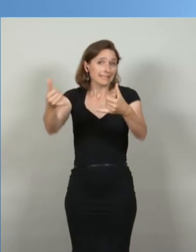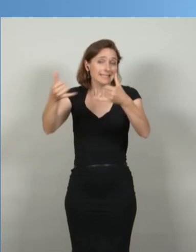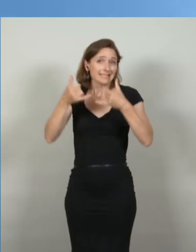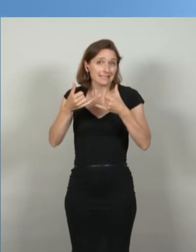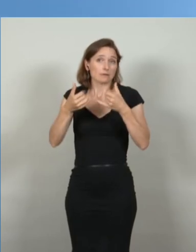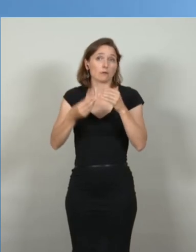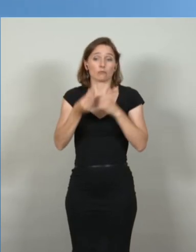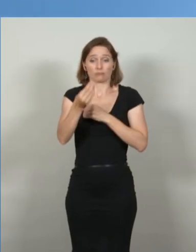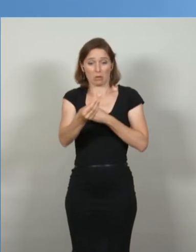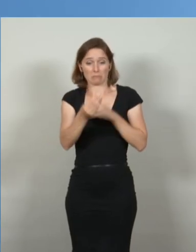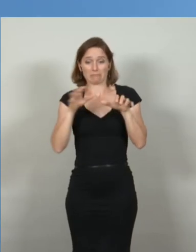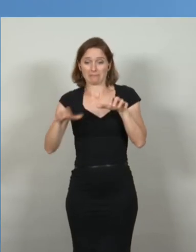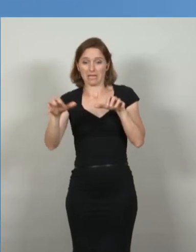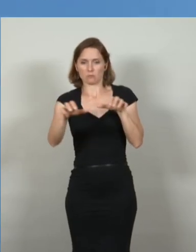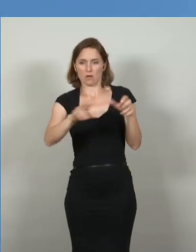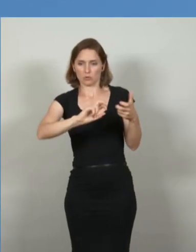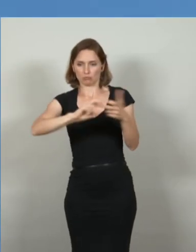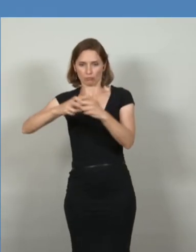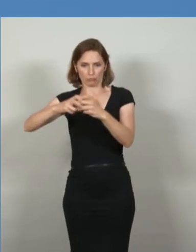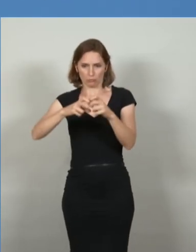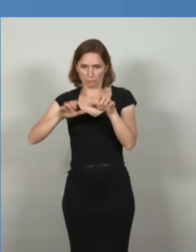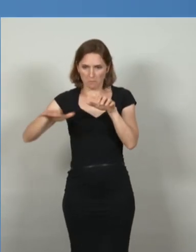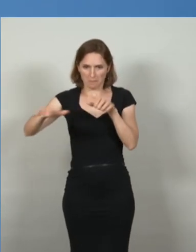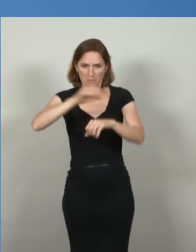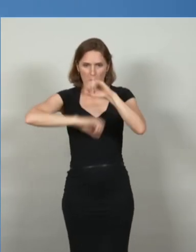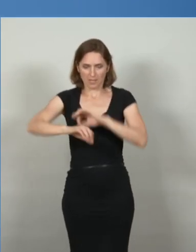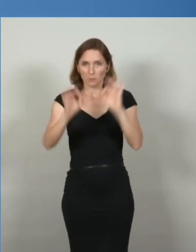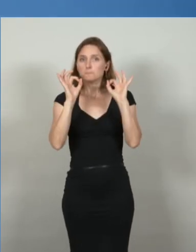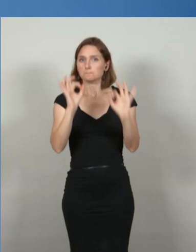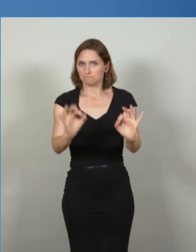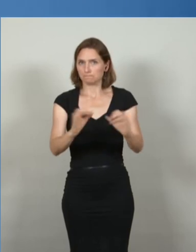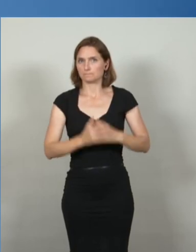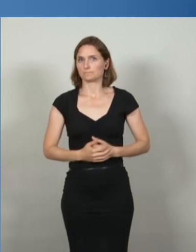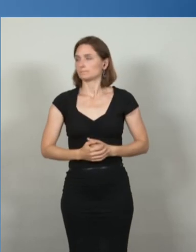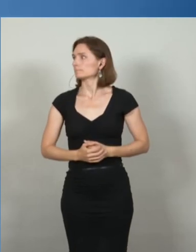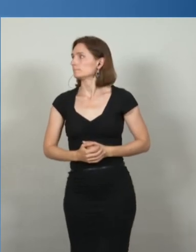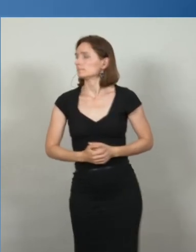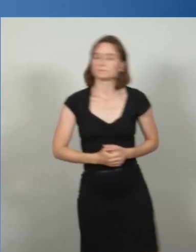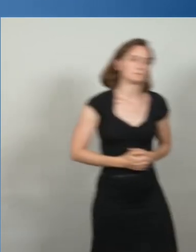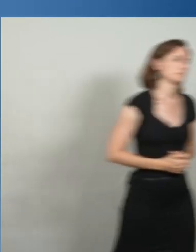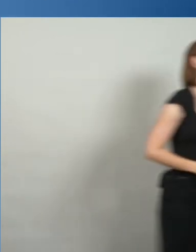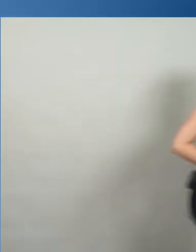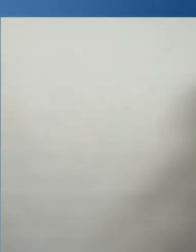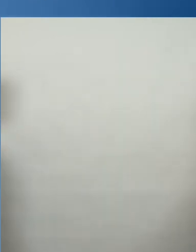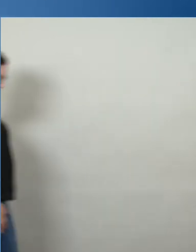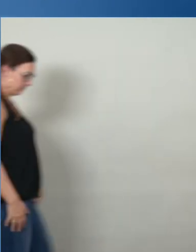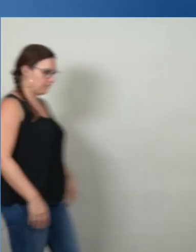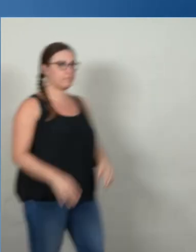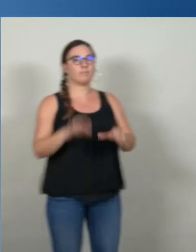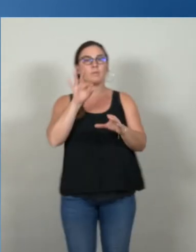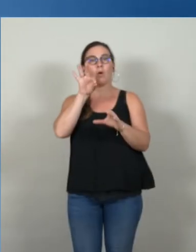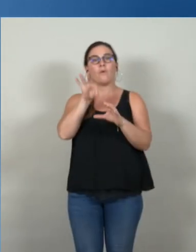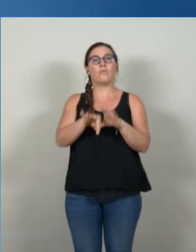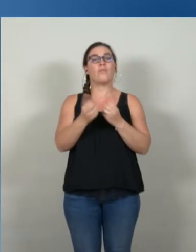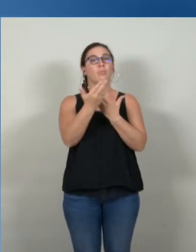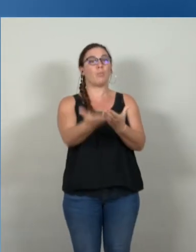territoire sur des enjeux qui sont majeurs je mets cette délibération aux voix qui ne prend pas par au